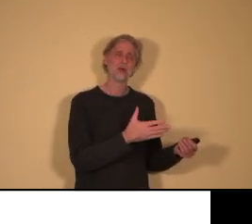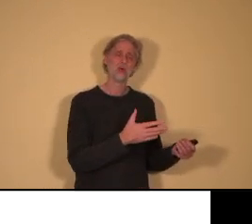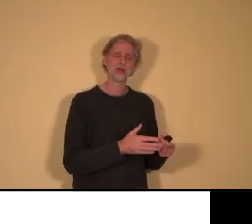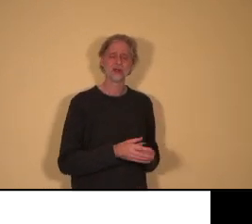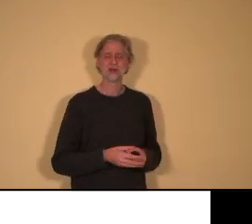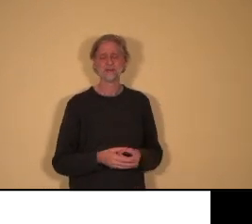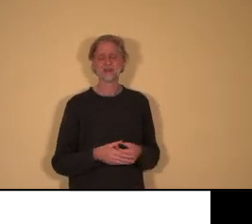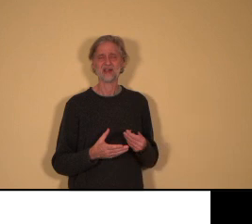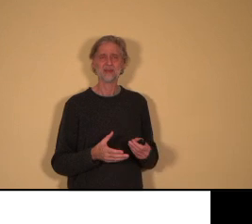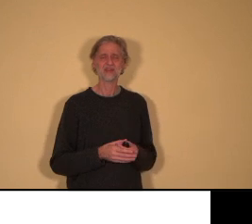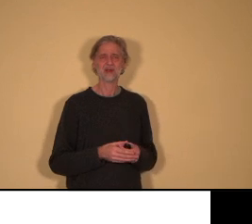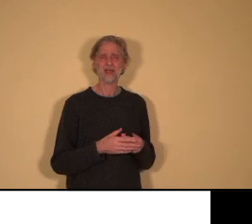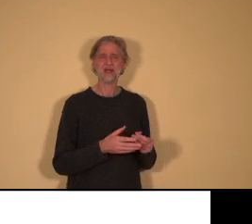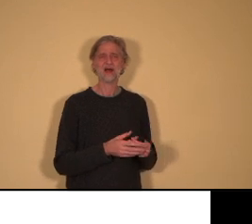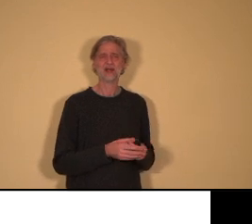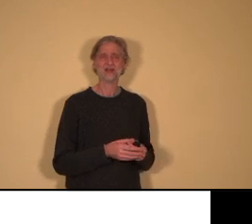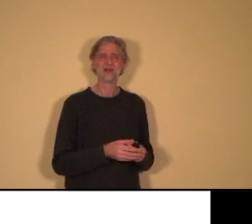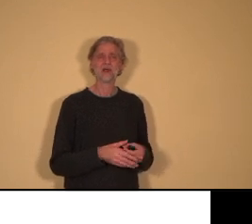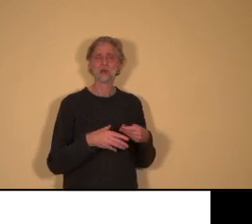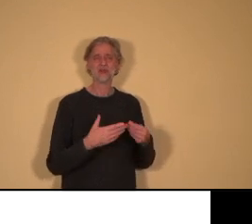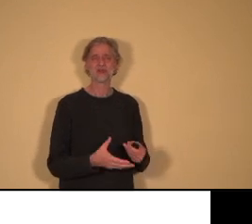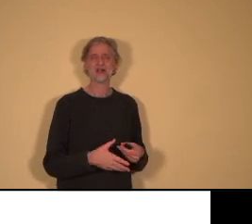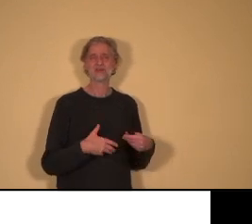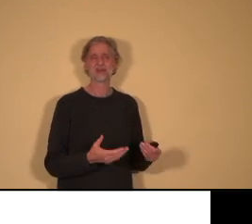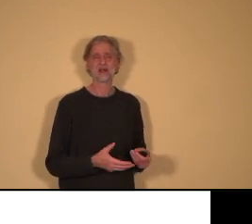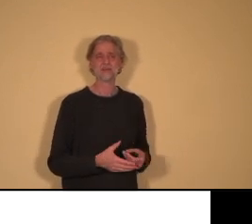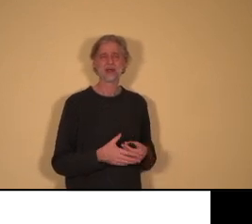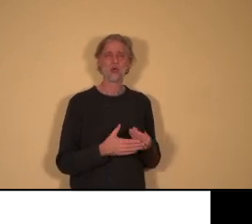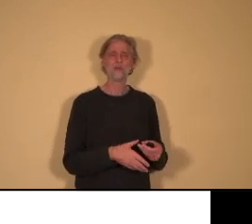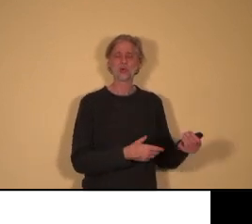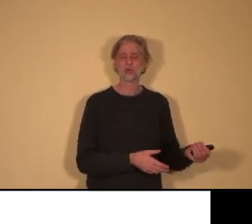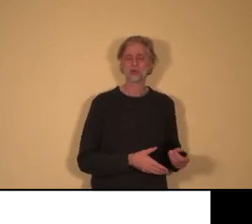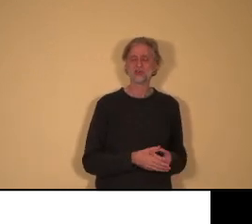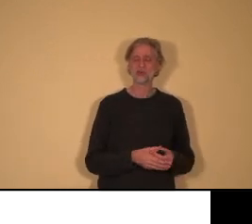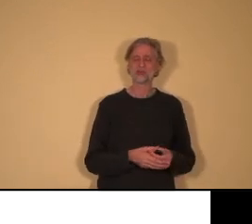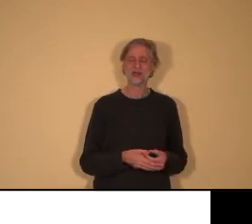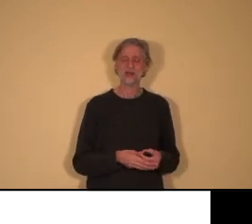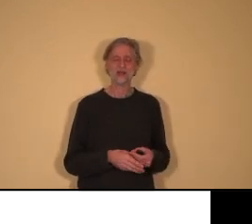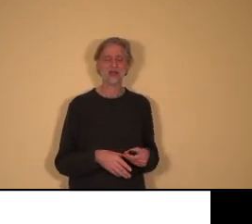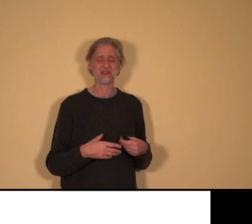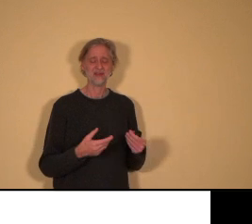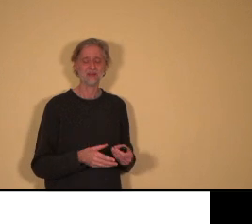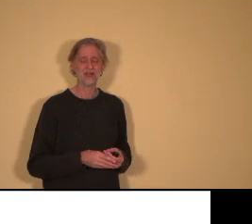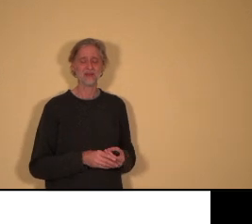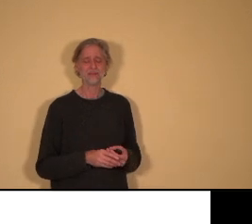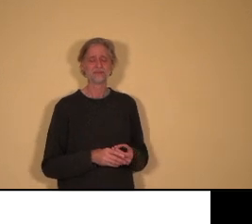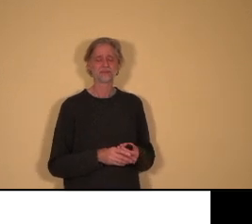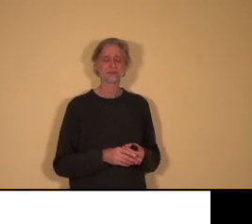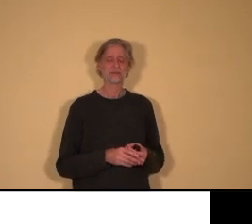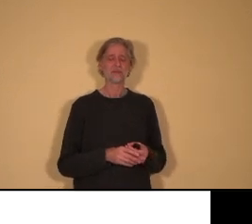in deren Poren Salzwasser eingelagert ist. Und dieses Salzwasser kann bei hohem Druck durch CO2 ersetzt